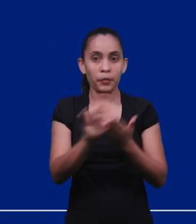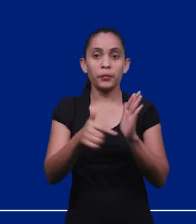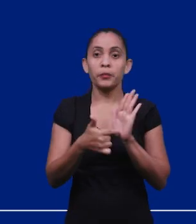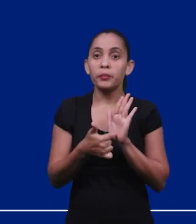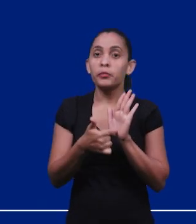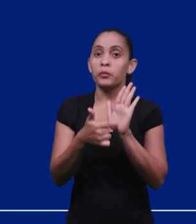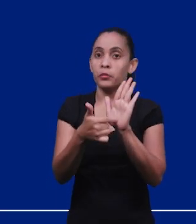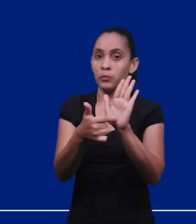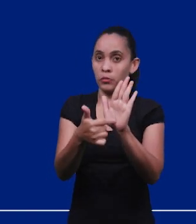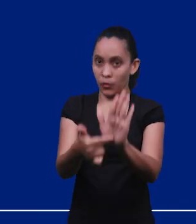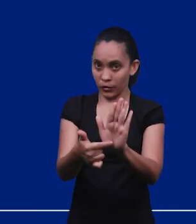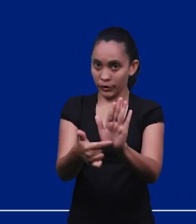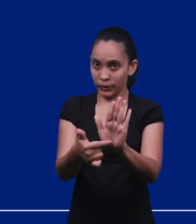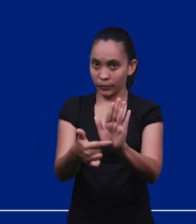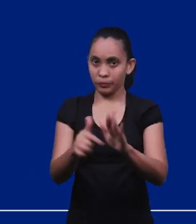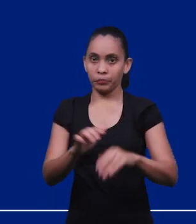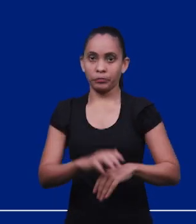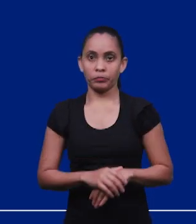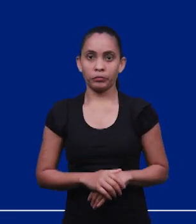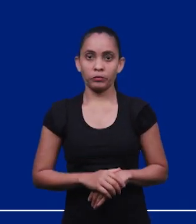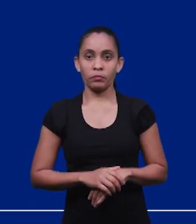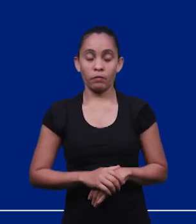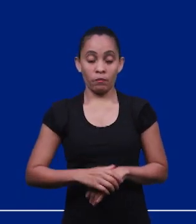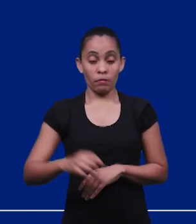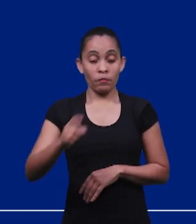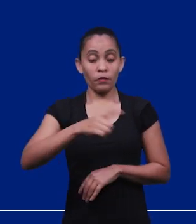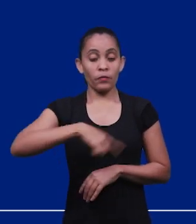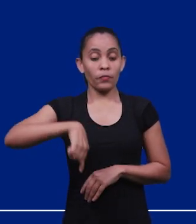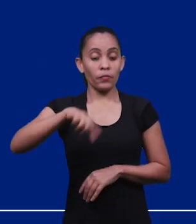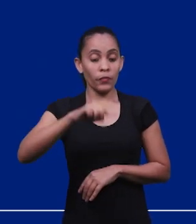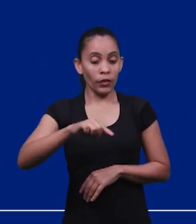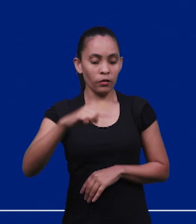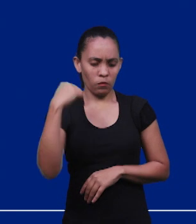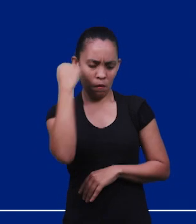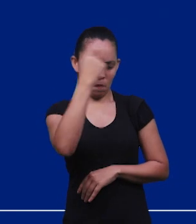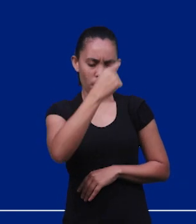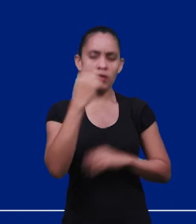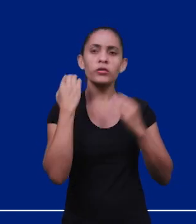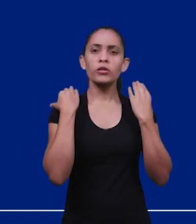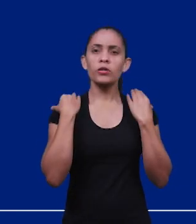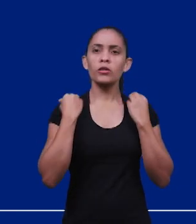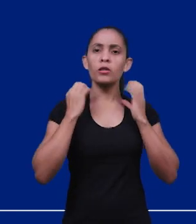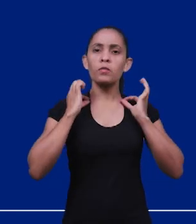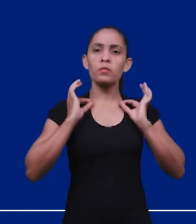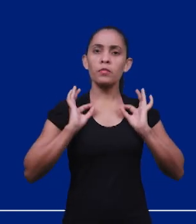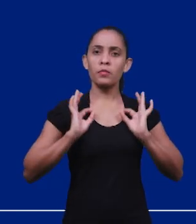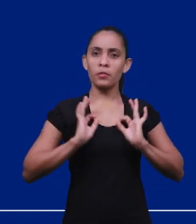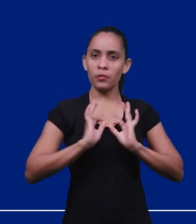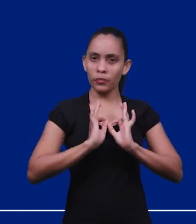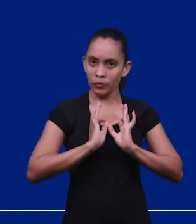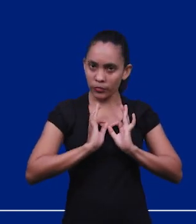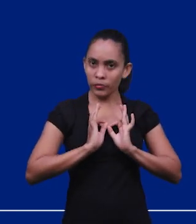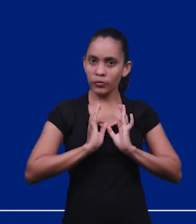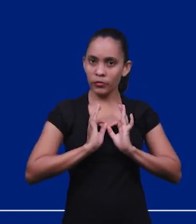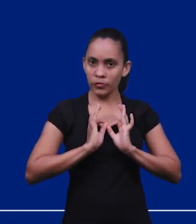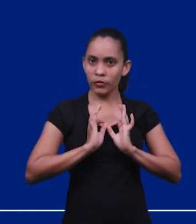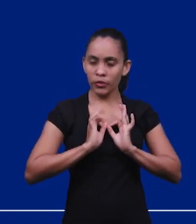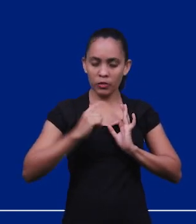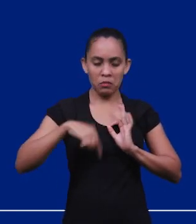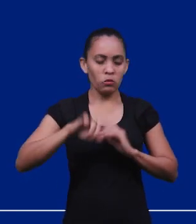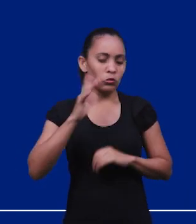parole est dit, verset 10, 11. Tes joues entre tes colliers,